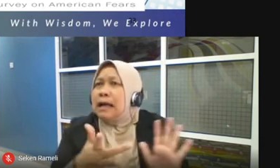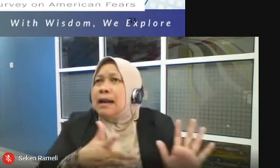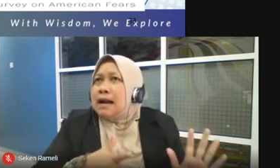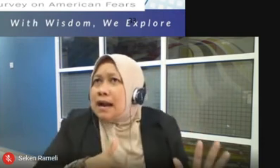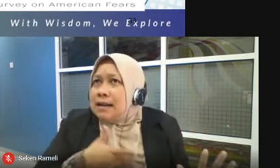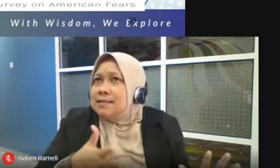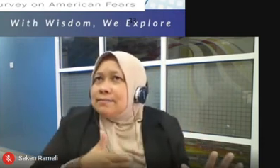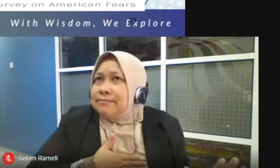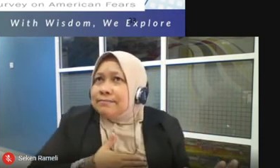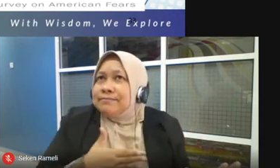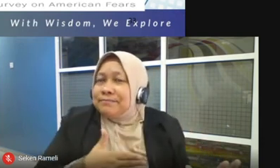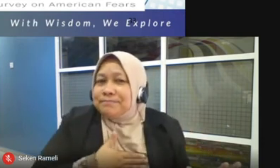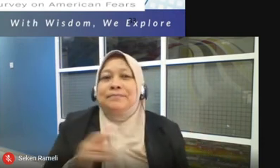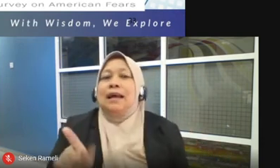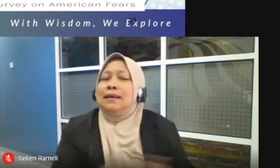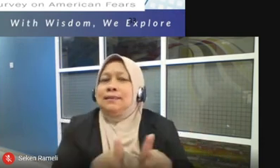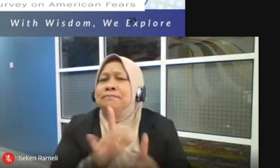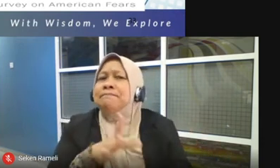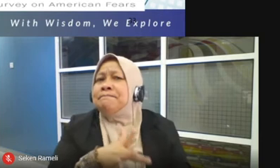dapat pun.